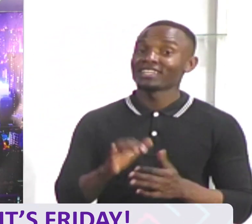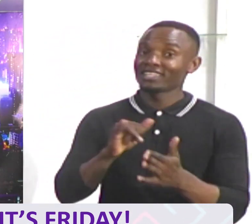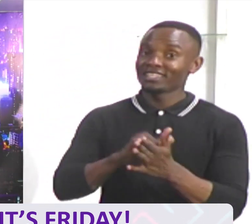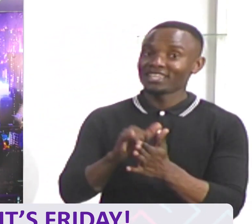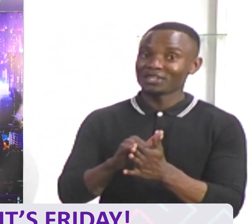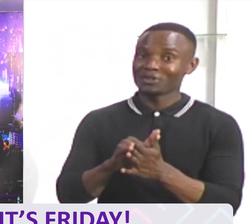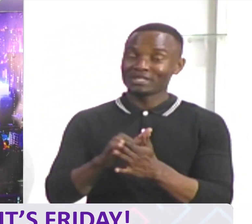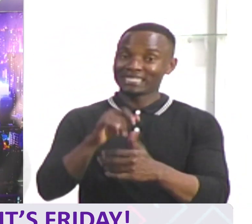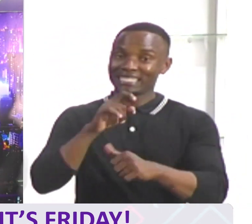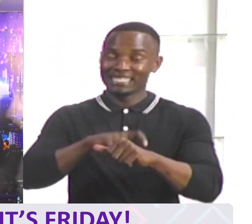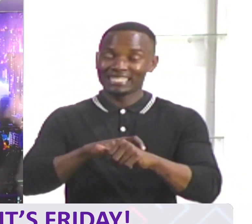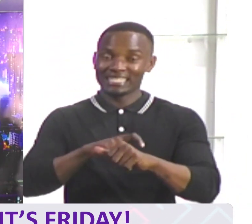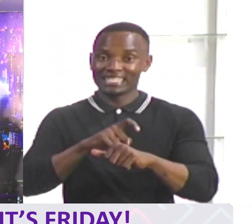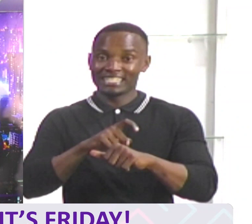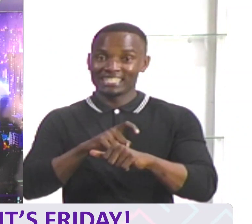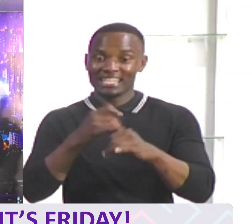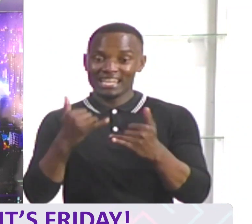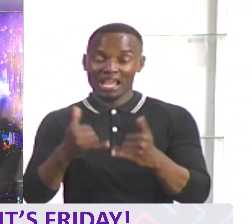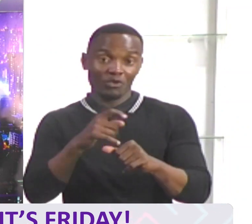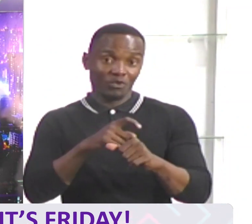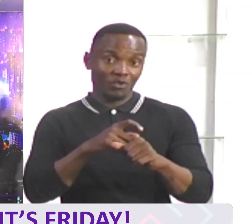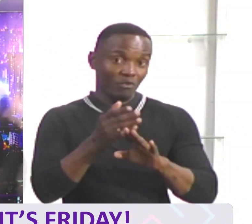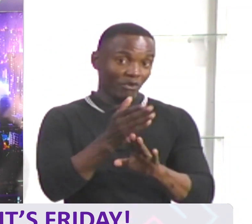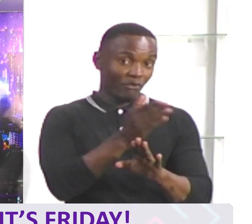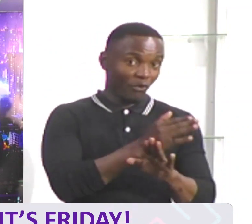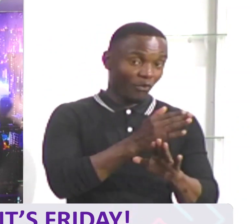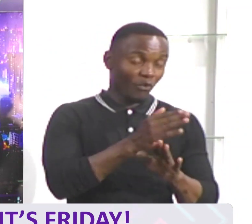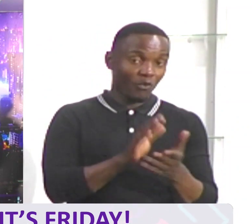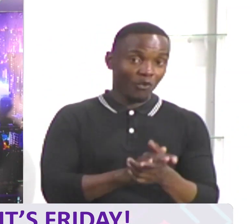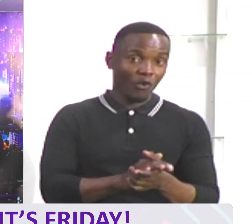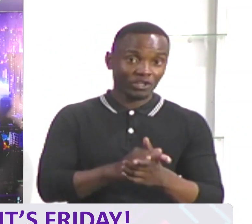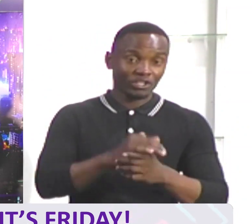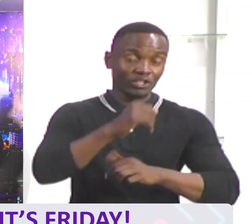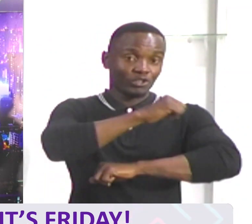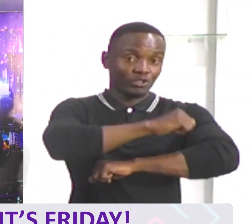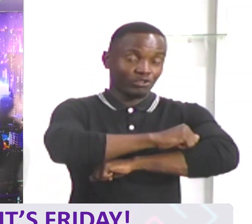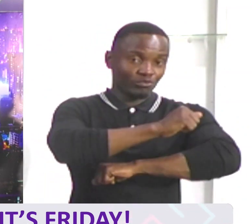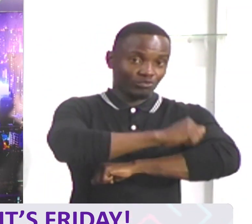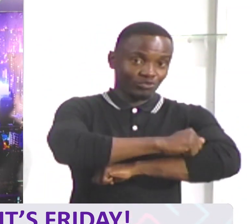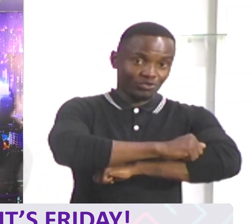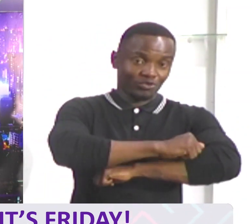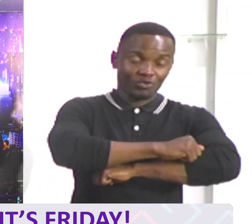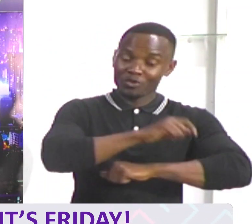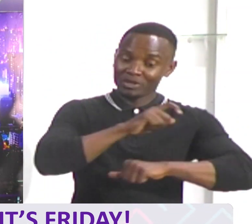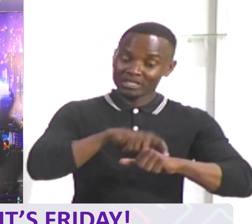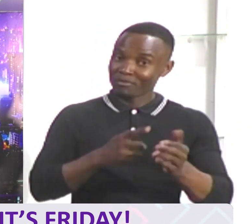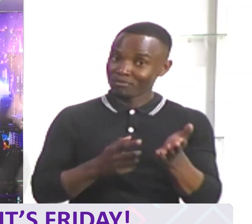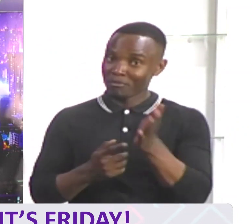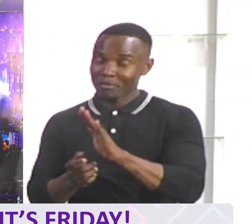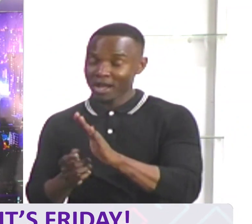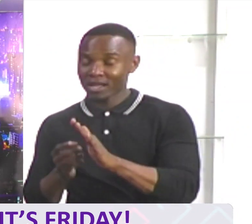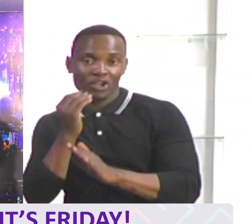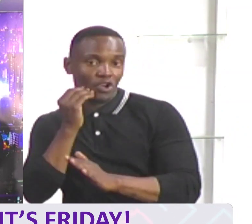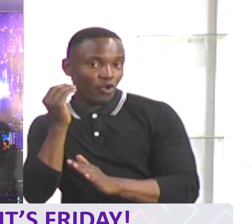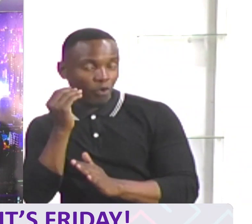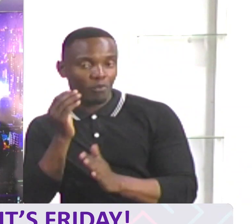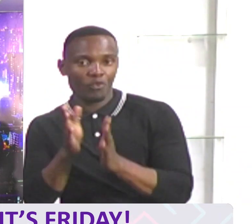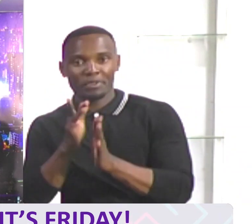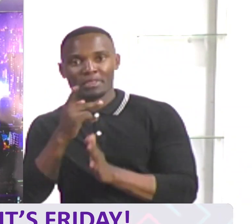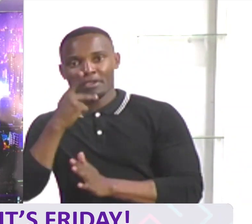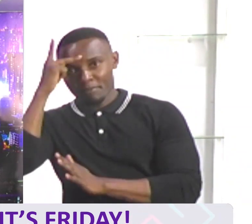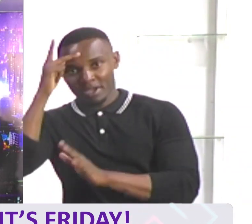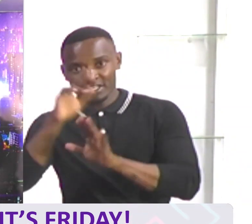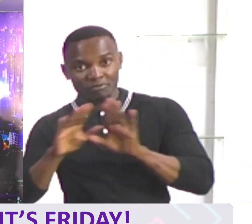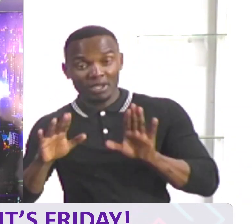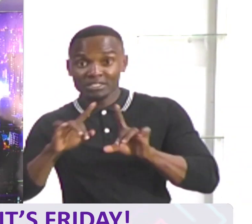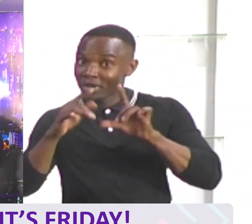bado unafuma chuo unarudi kwa mzazi. Ndio hiyo. Bado ulikuwa unategemea mtu. Sai ndo mtu wangu utakuja utapiga wera yako pale